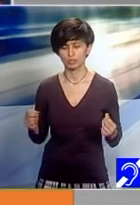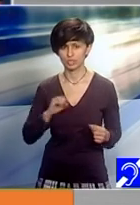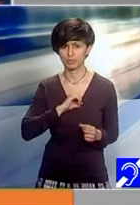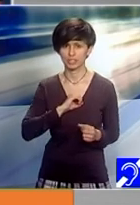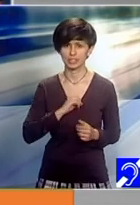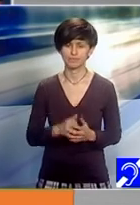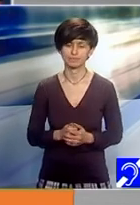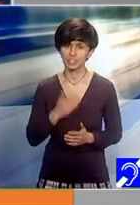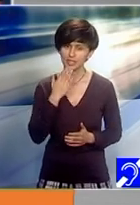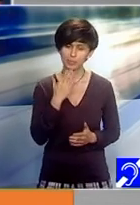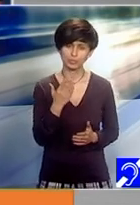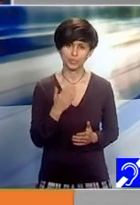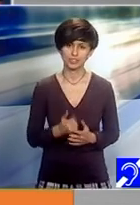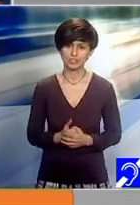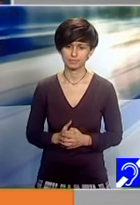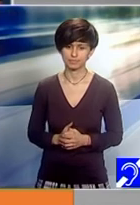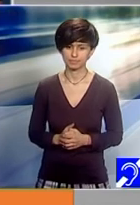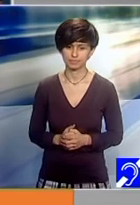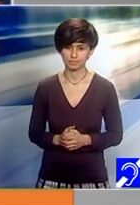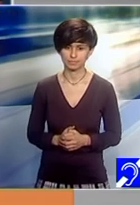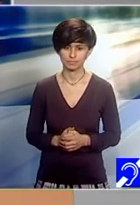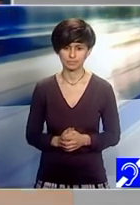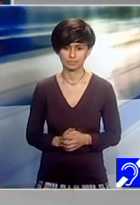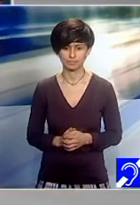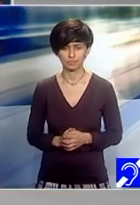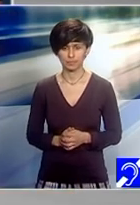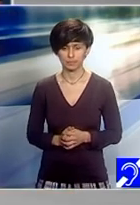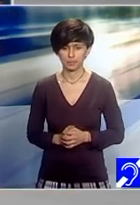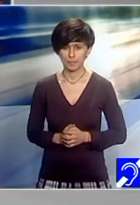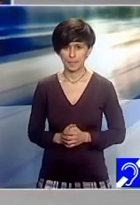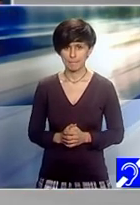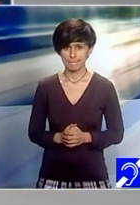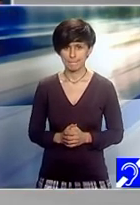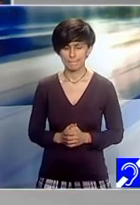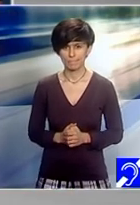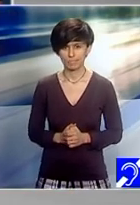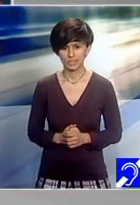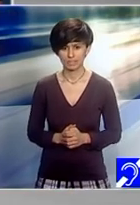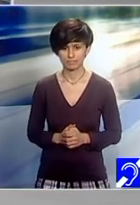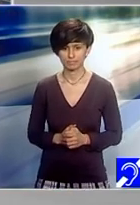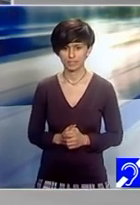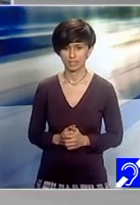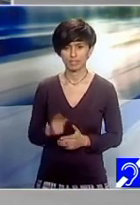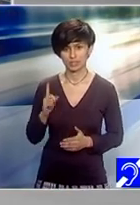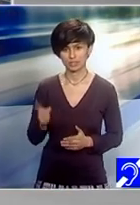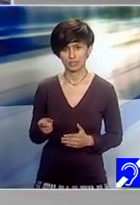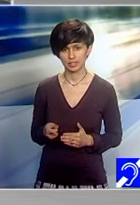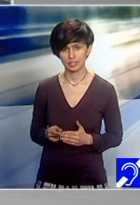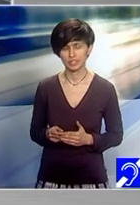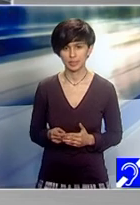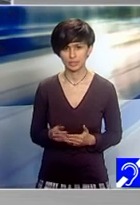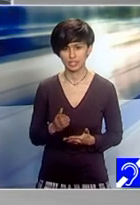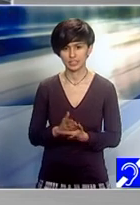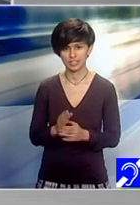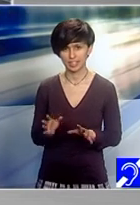mulțumesc frumos, vă salut pe toți! Toate bune! Mulțumesc! Pilu! Trebuie să încheiem